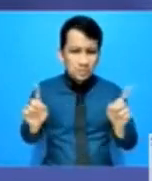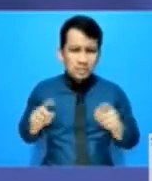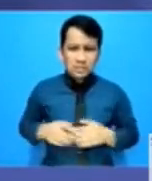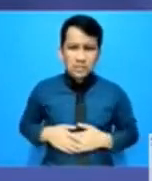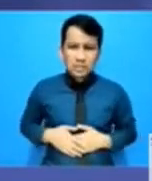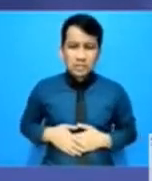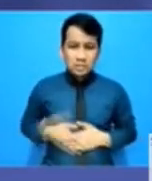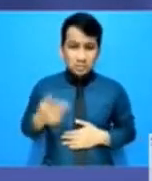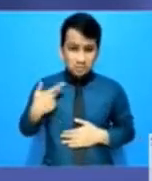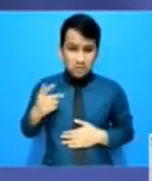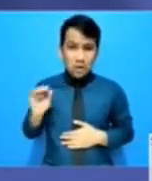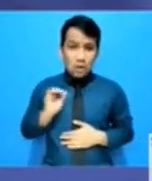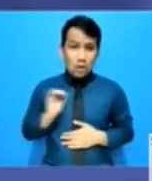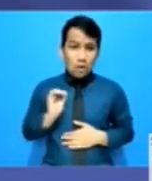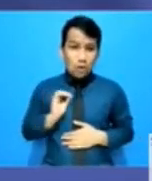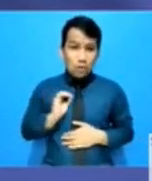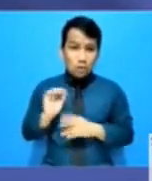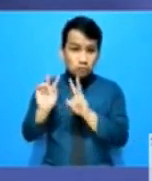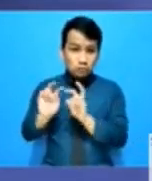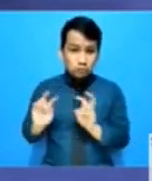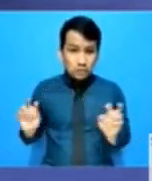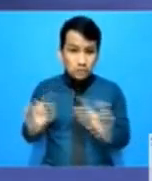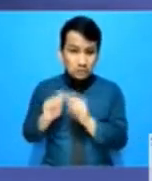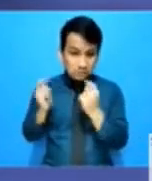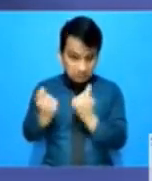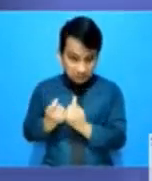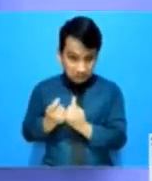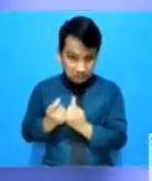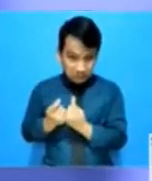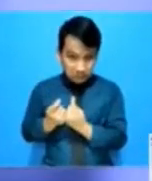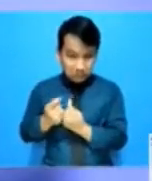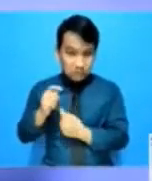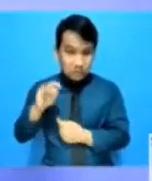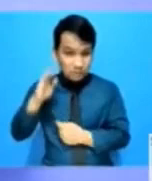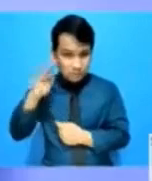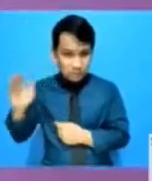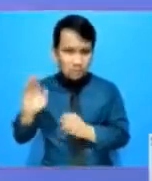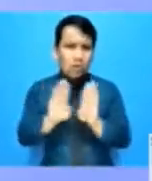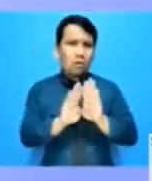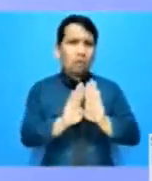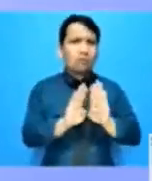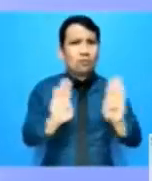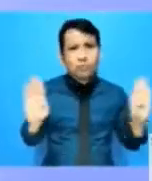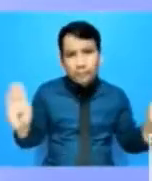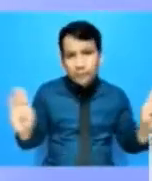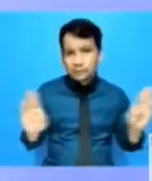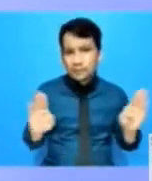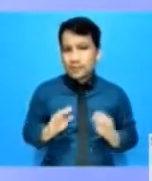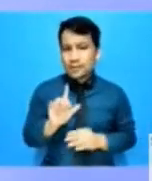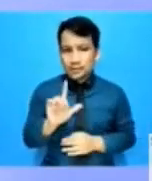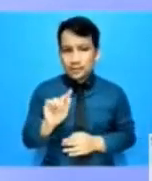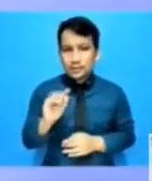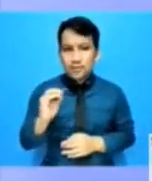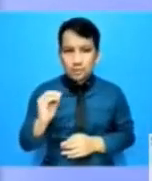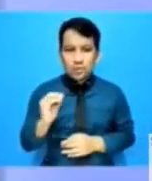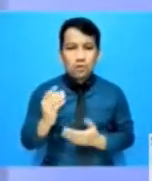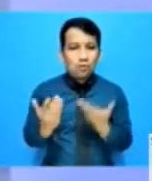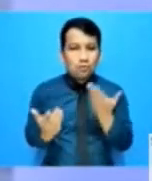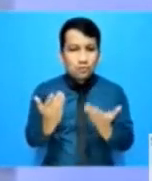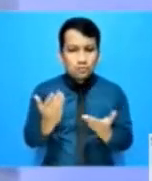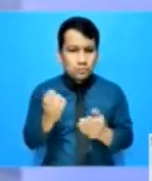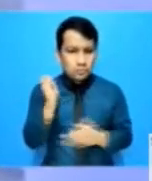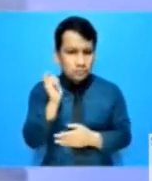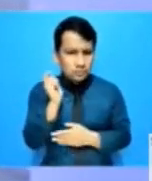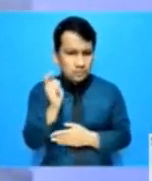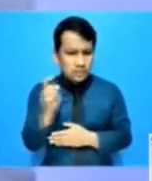magsagawa ng sariling pagsasaliksik, ang team ng Idol in Action, bukas naman palang LTO. At agad-agad naming nakuha